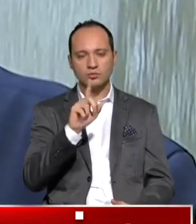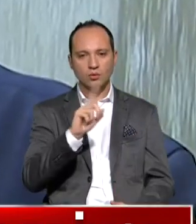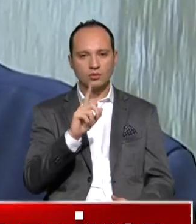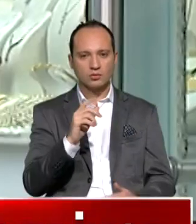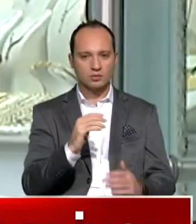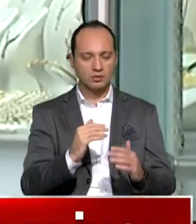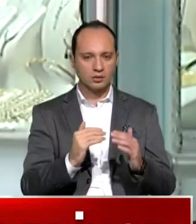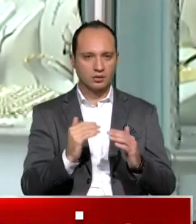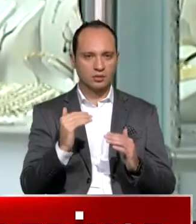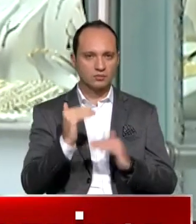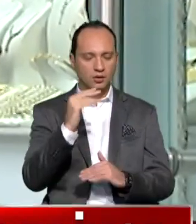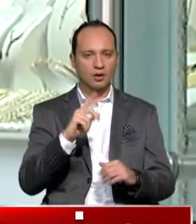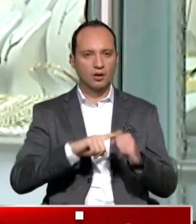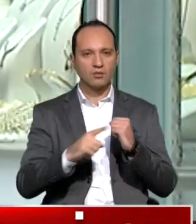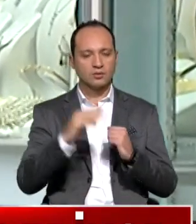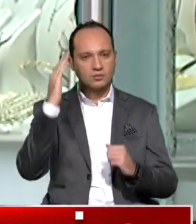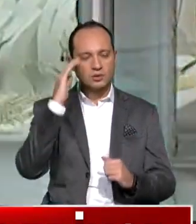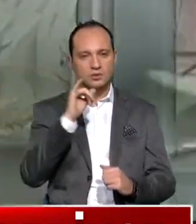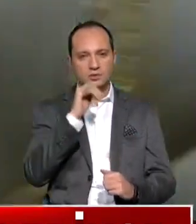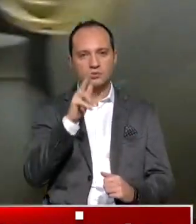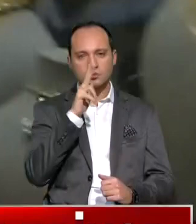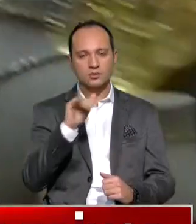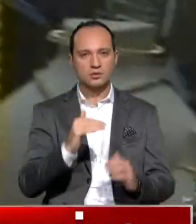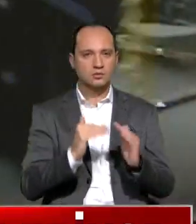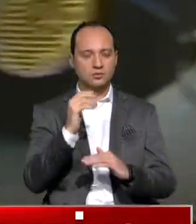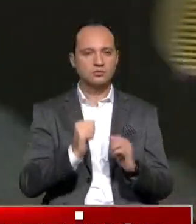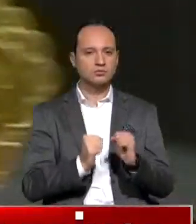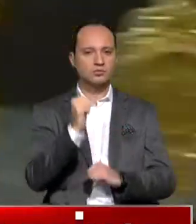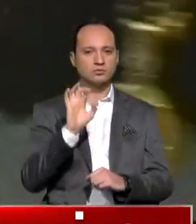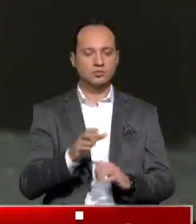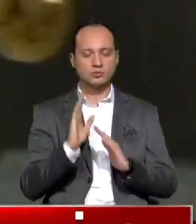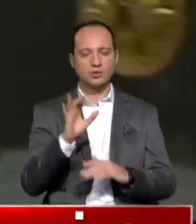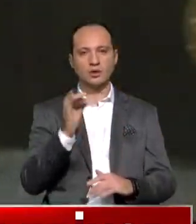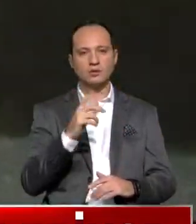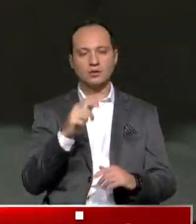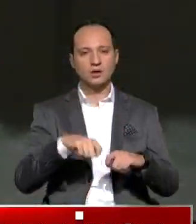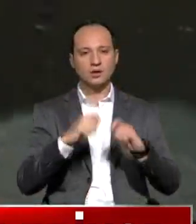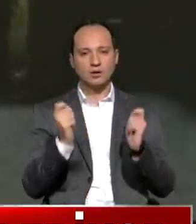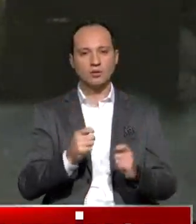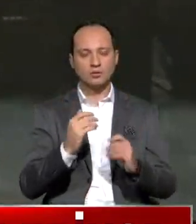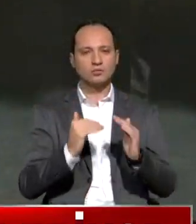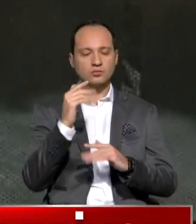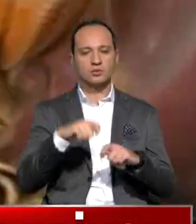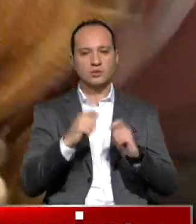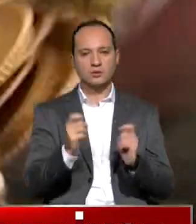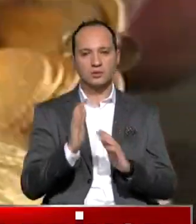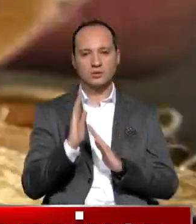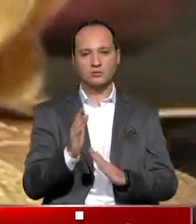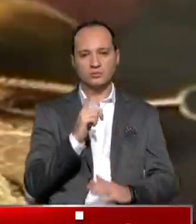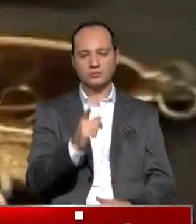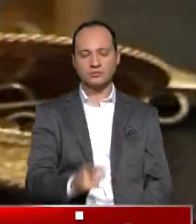kadar geldi. Hafta başında gramı 300 lirayı geçti. Yükselişi bugün de sürdü. Altın rekor üstüne rekor kırmaya devam